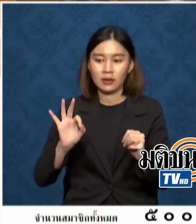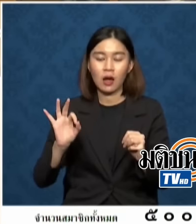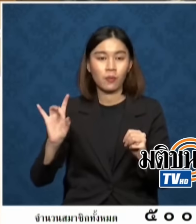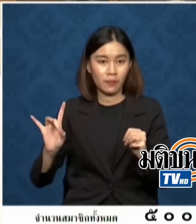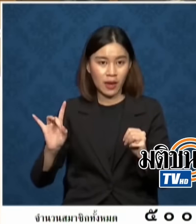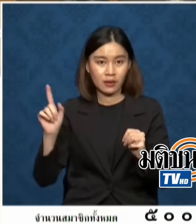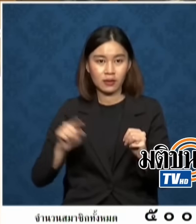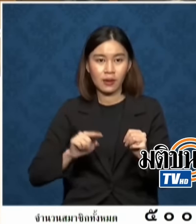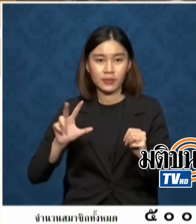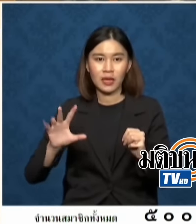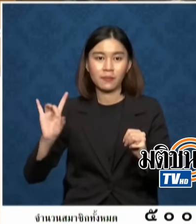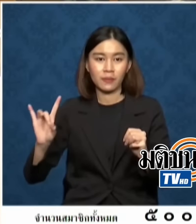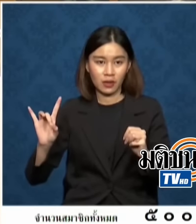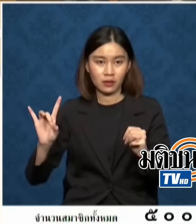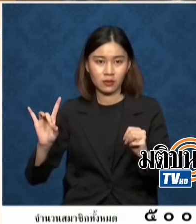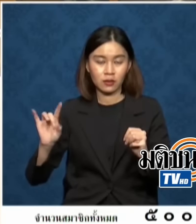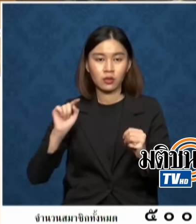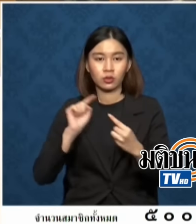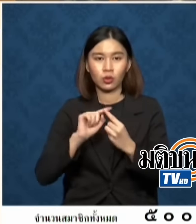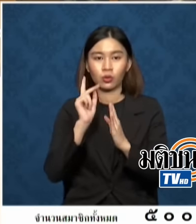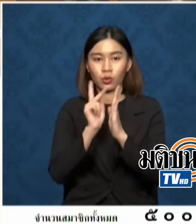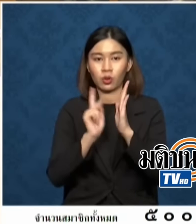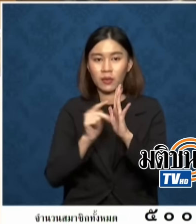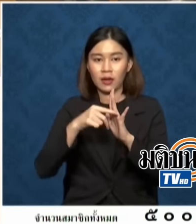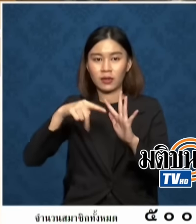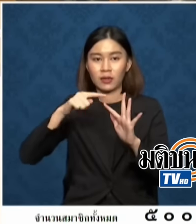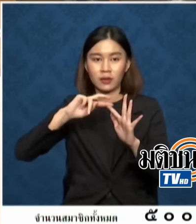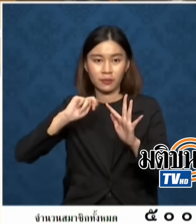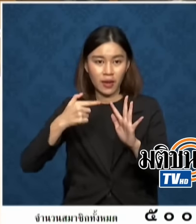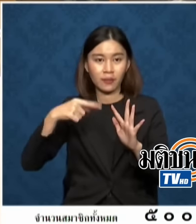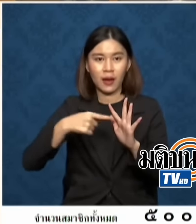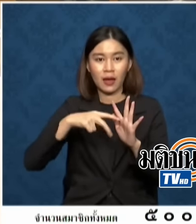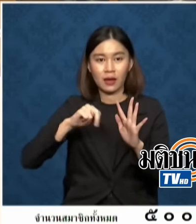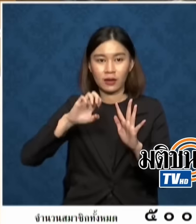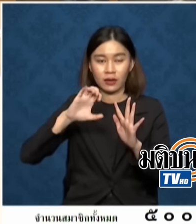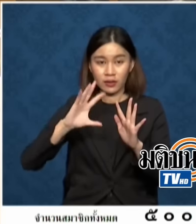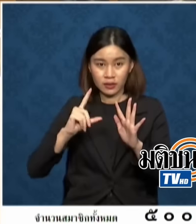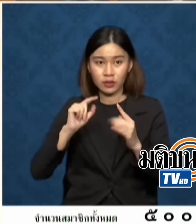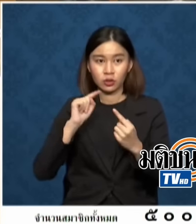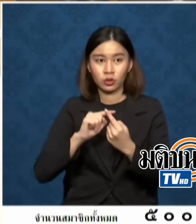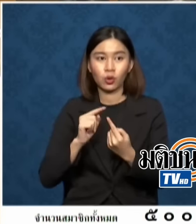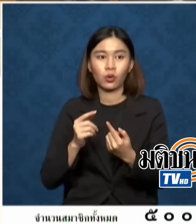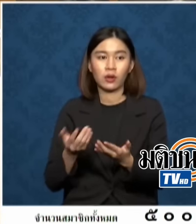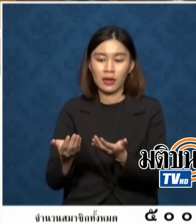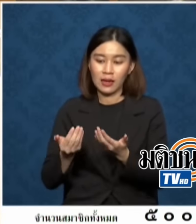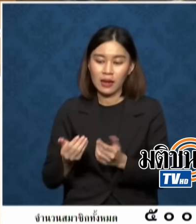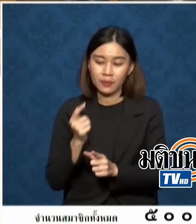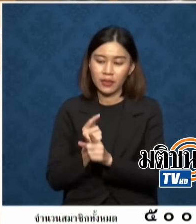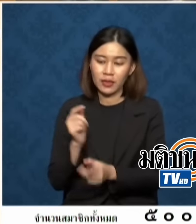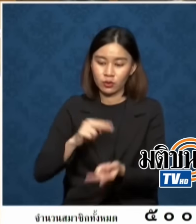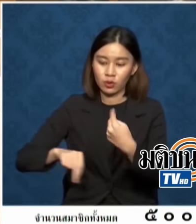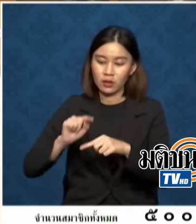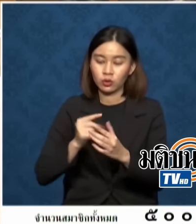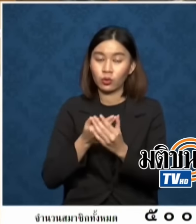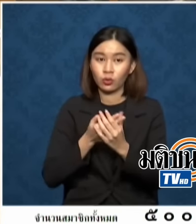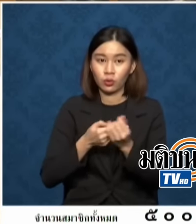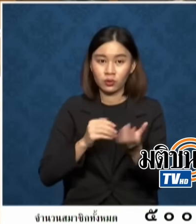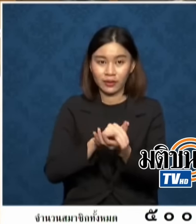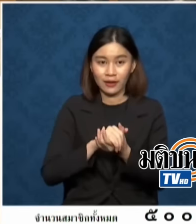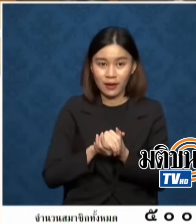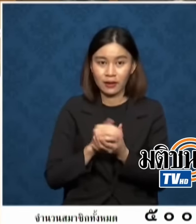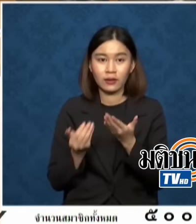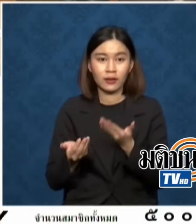1598ทับ38ของประมวลกฎหมายแพ่งและพาณิชย์ค่าอุปการะเลี้ยงดูระหว่างคู่สมรส